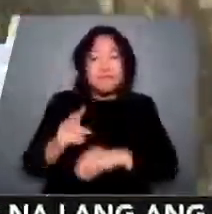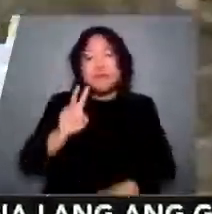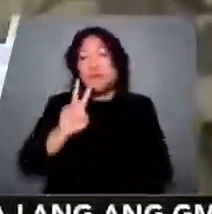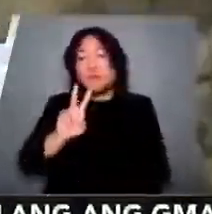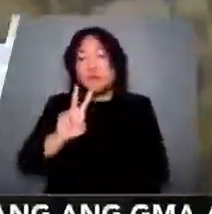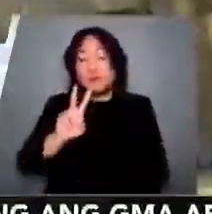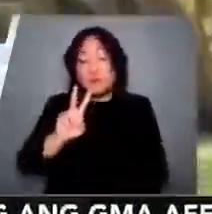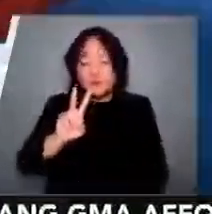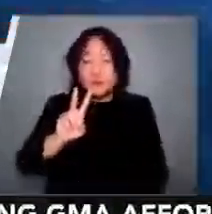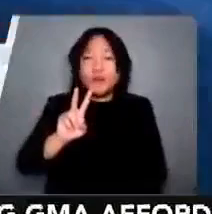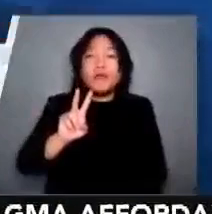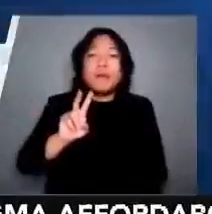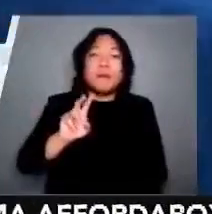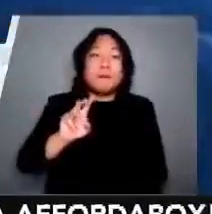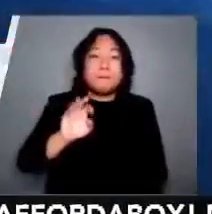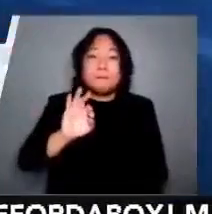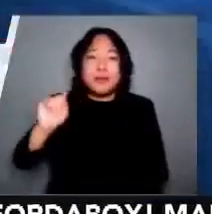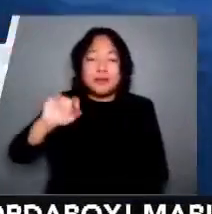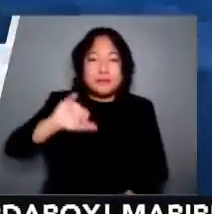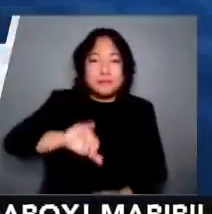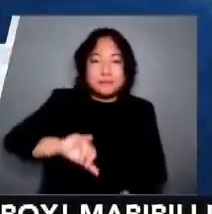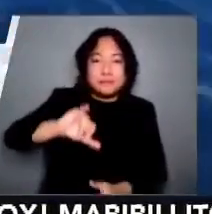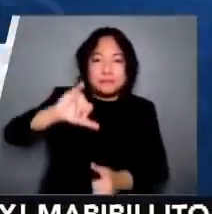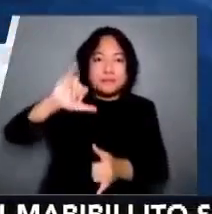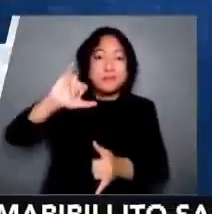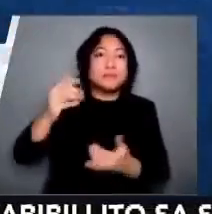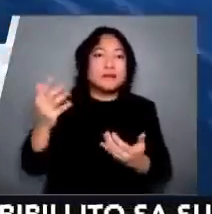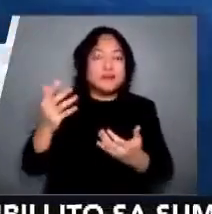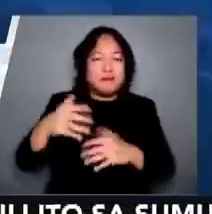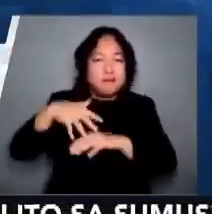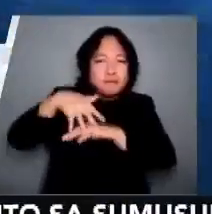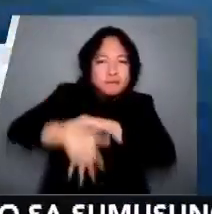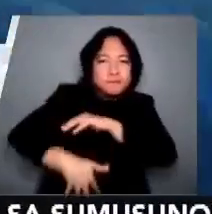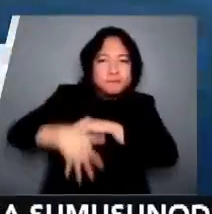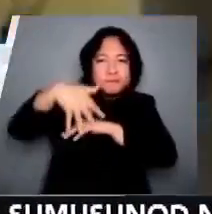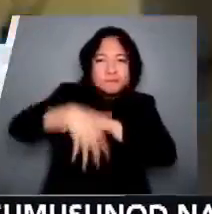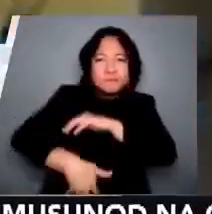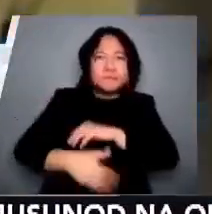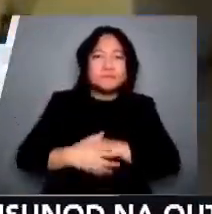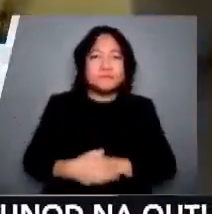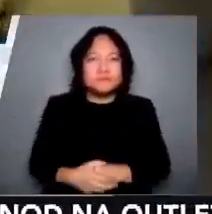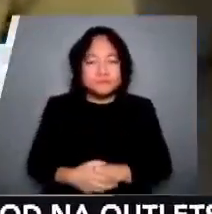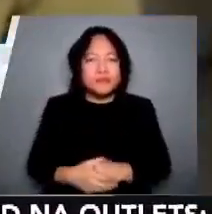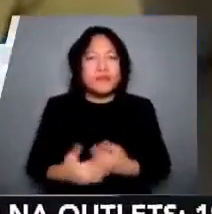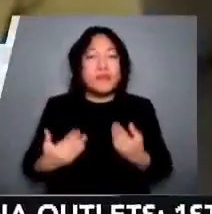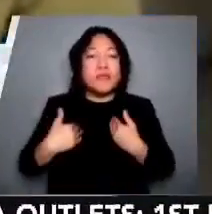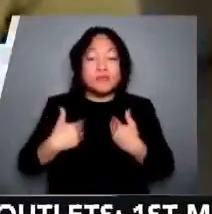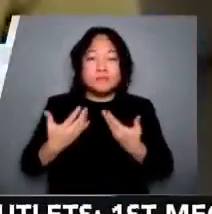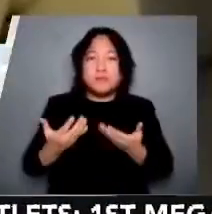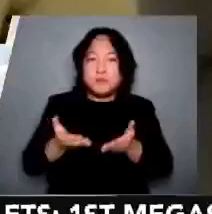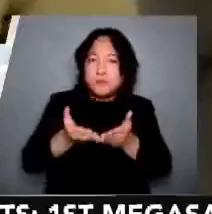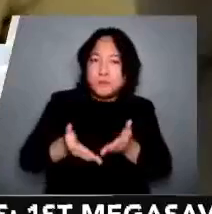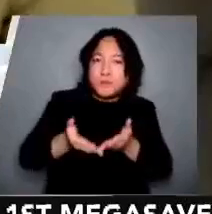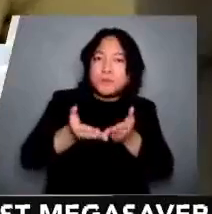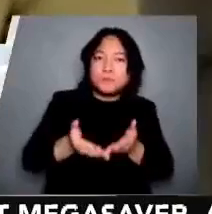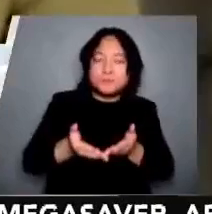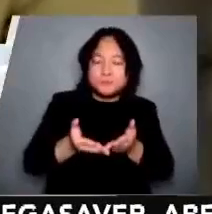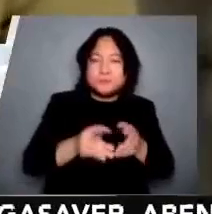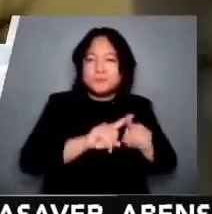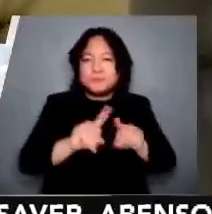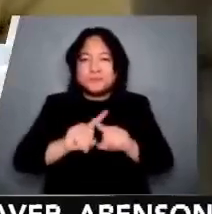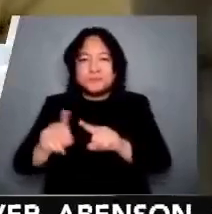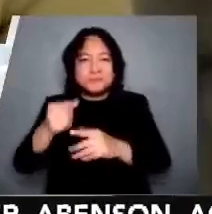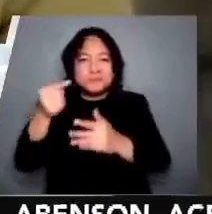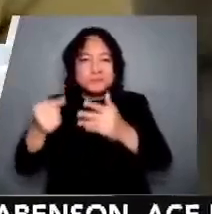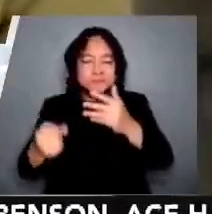Bulingan Falls. Siyempre, meron pang boat ride sa Bajaw Boat. Nagpo-provide sila ng mga men in uniform